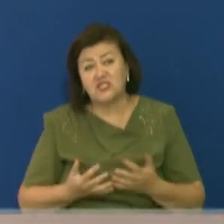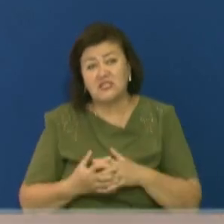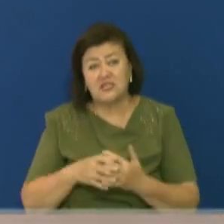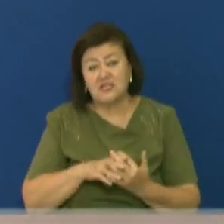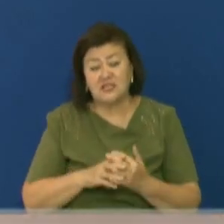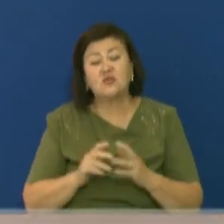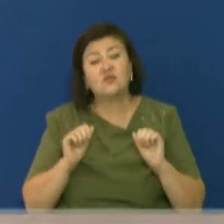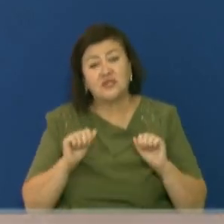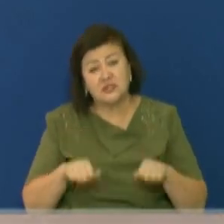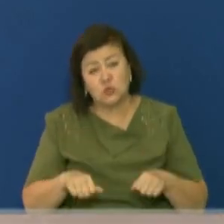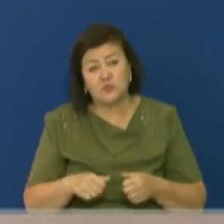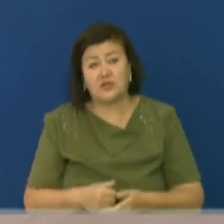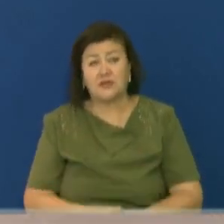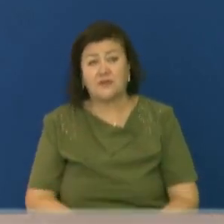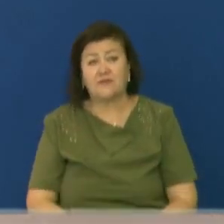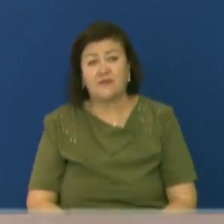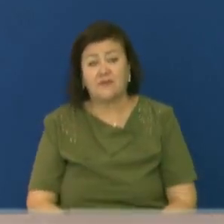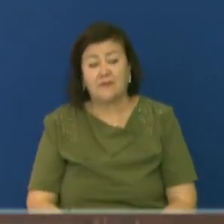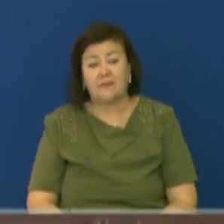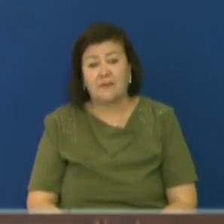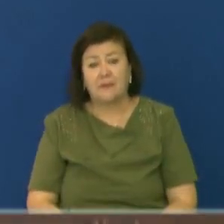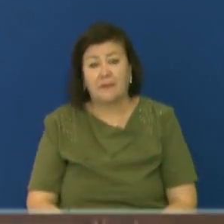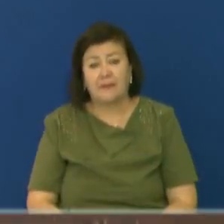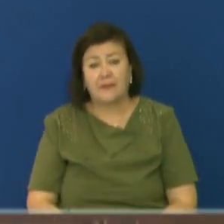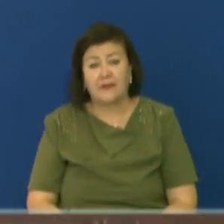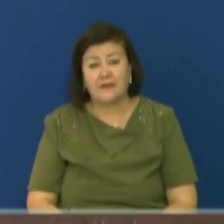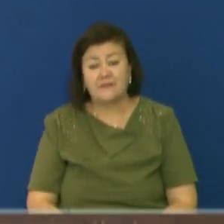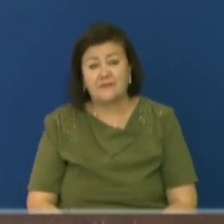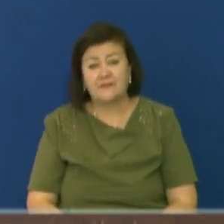жетімділігін қамтамасыз ету. Азамат Калымбеков, Қайрат Қожахметов, Семей телеарнасы.